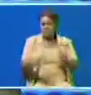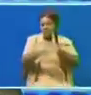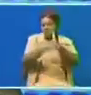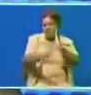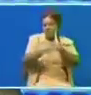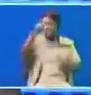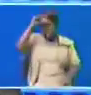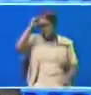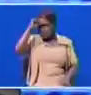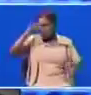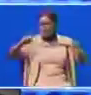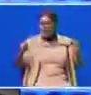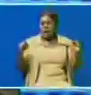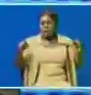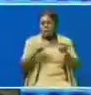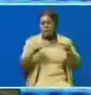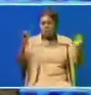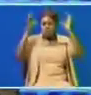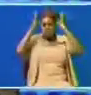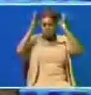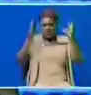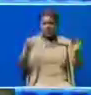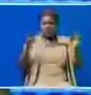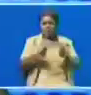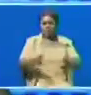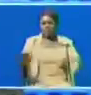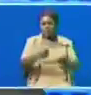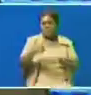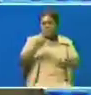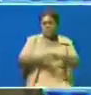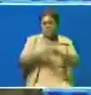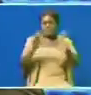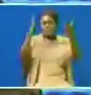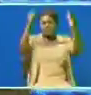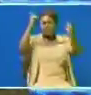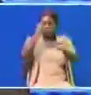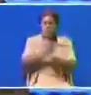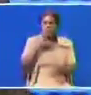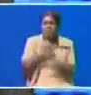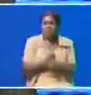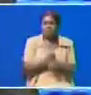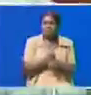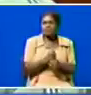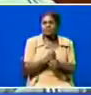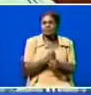serikalini ambao hawafurahishwi na kauli za Atwoli hususan alizotoa wakati wa sherehe za leba.